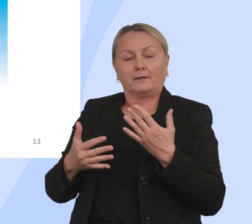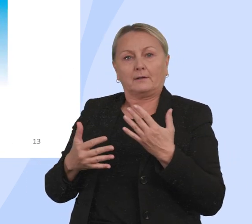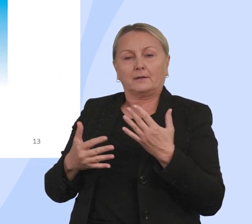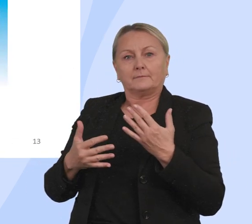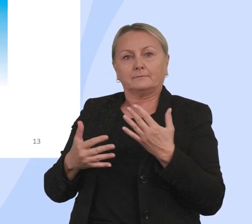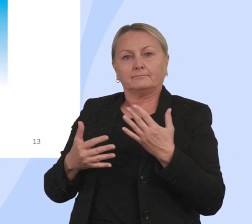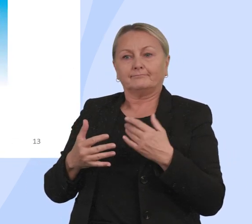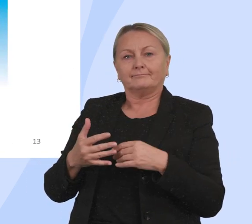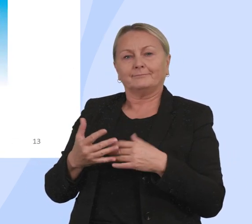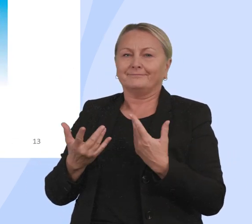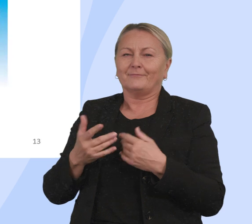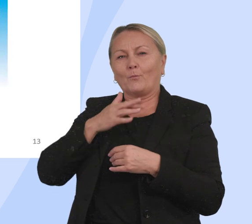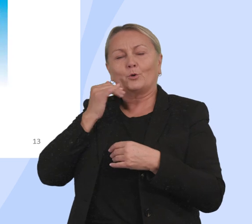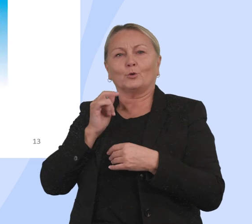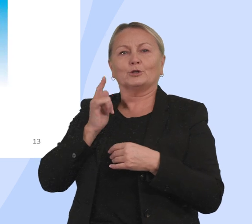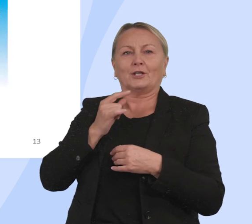lidt sådan i Danmark.